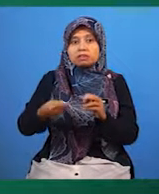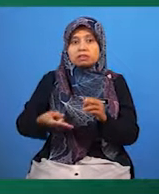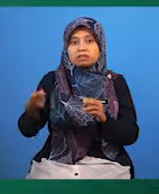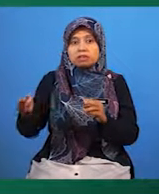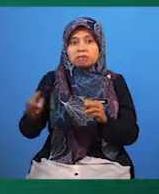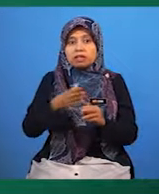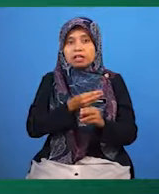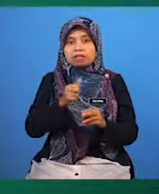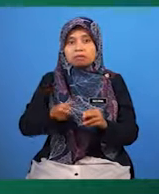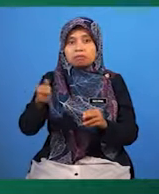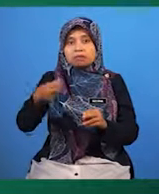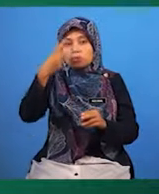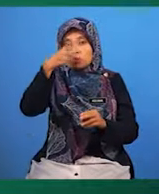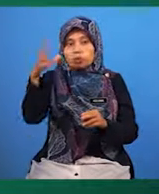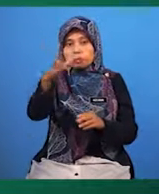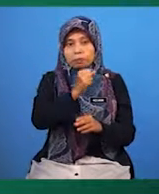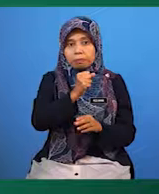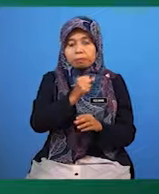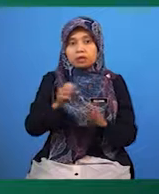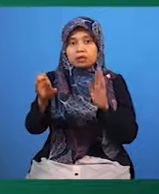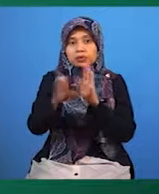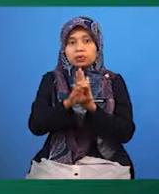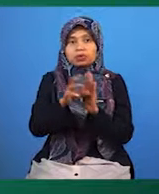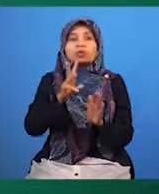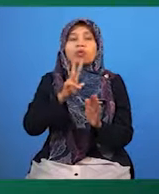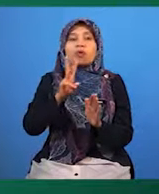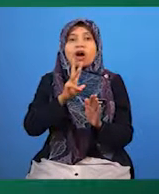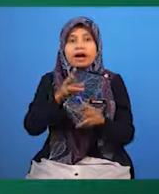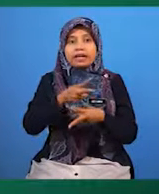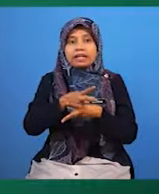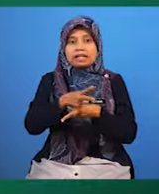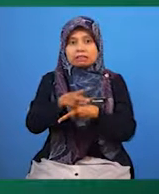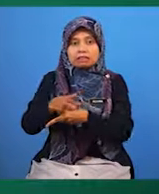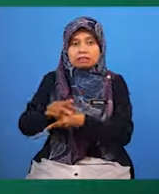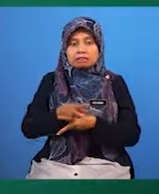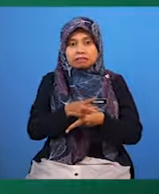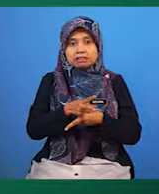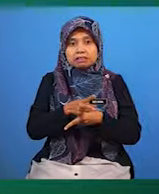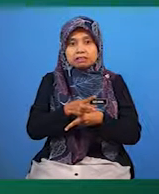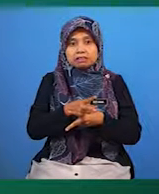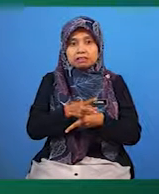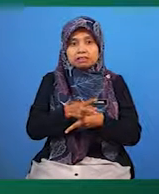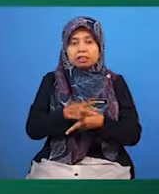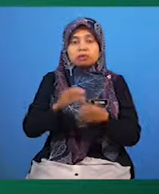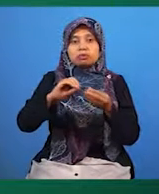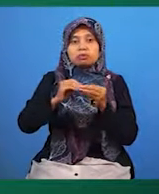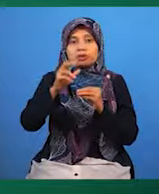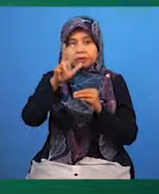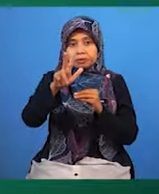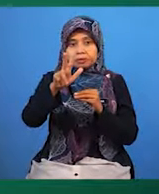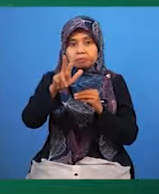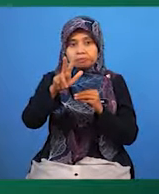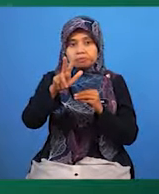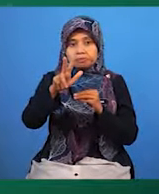jenis peralatan untuk mengambil sampel air ternakan. Dan kemudian, objektif kita yang